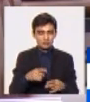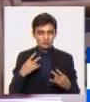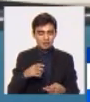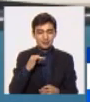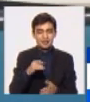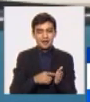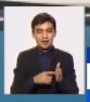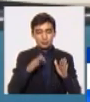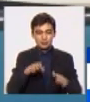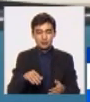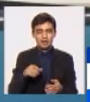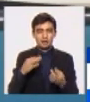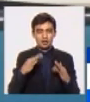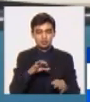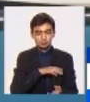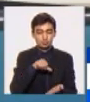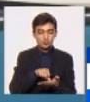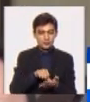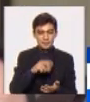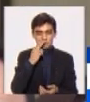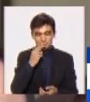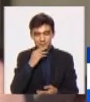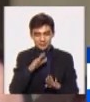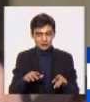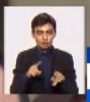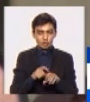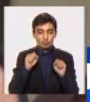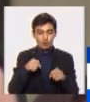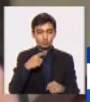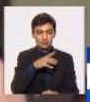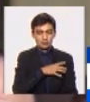возмутило разрешение на участие несовершеннолетних в мирных собраниях.